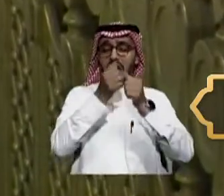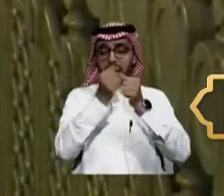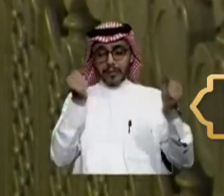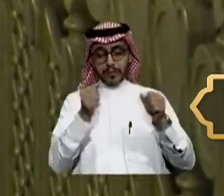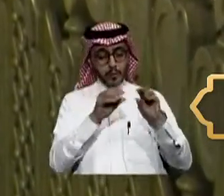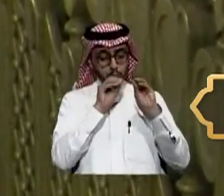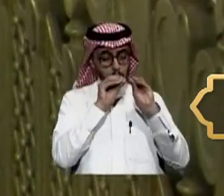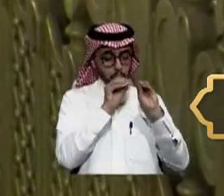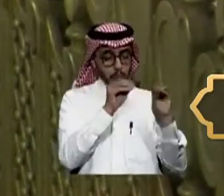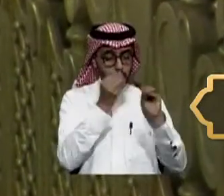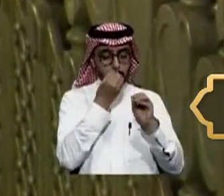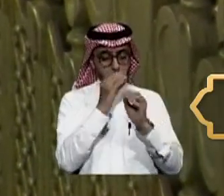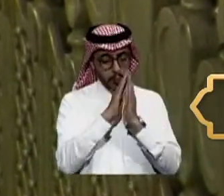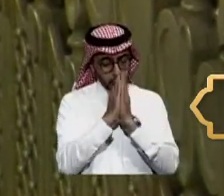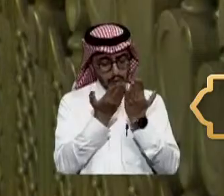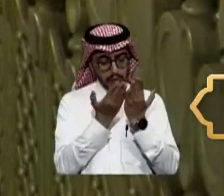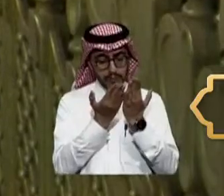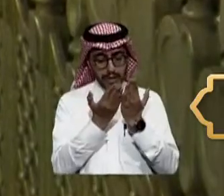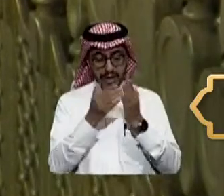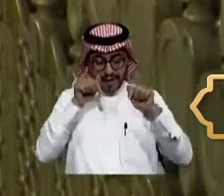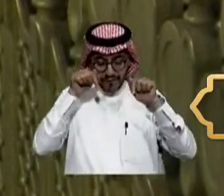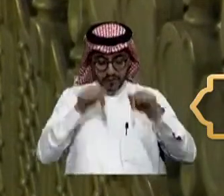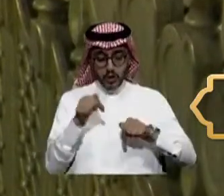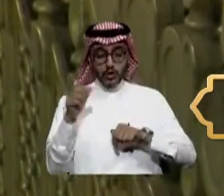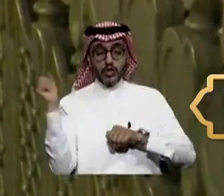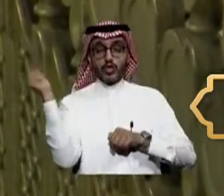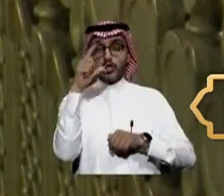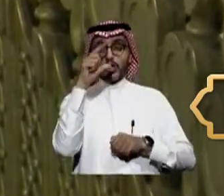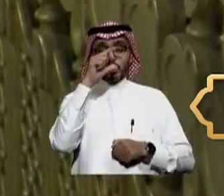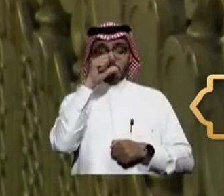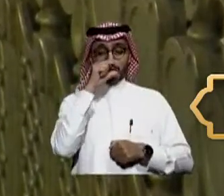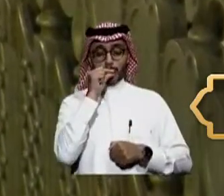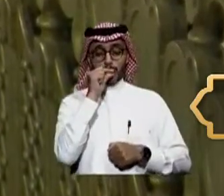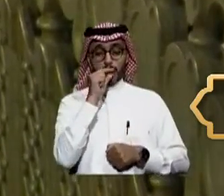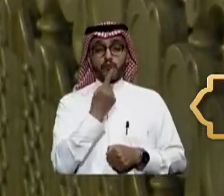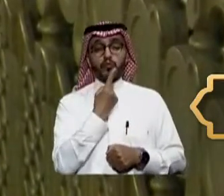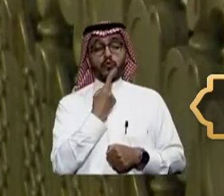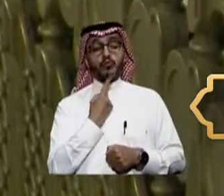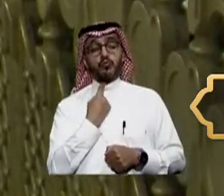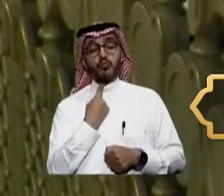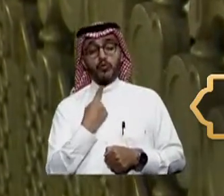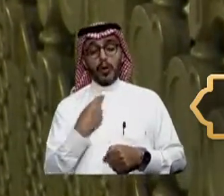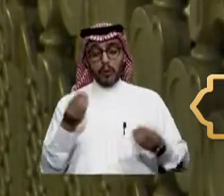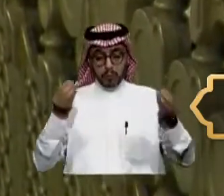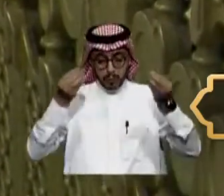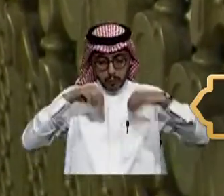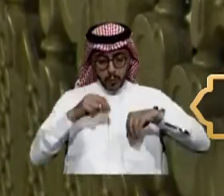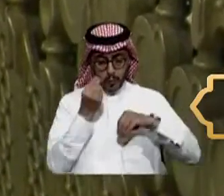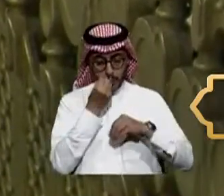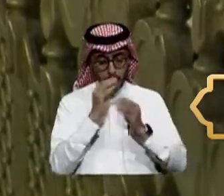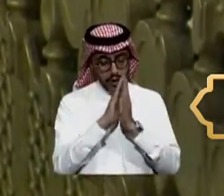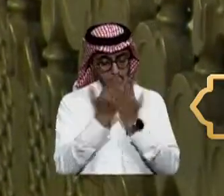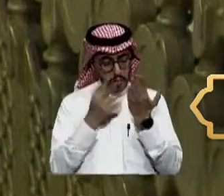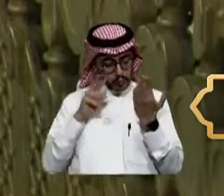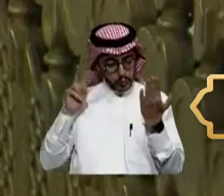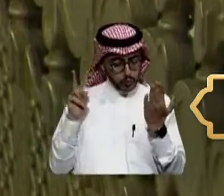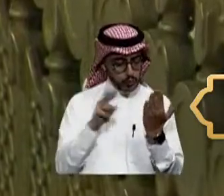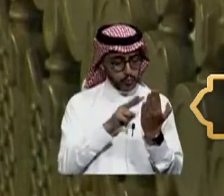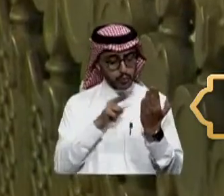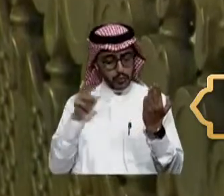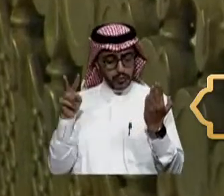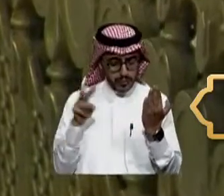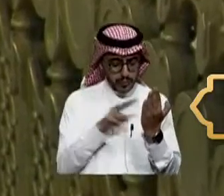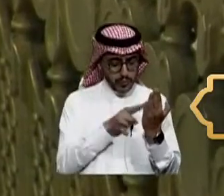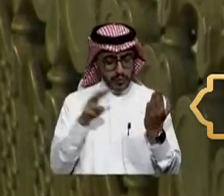لمدارس القران في شهر القران وعلى استحباب الاكثار من التلاوه في هذا الشهر